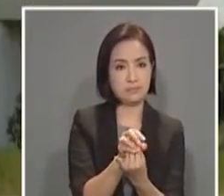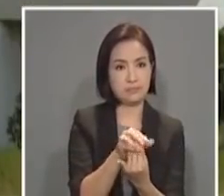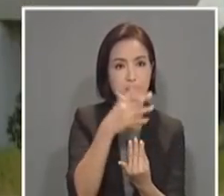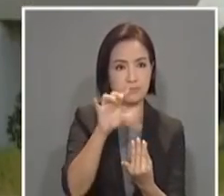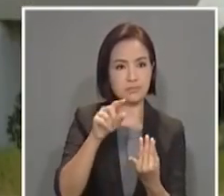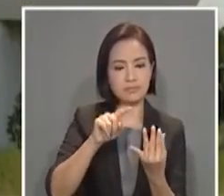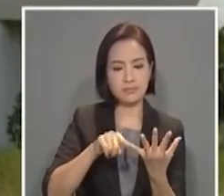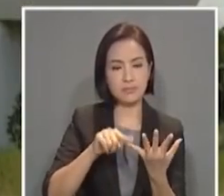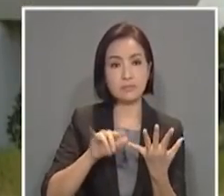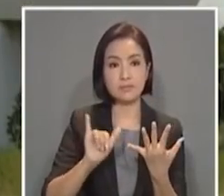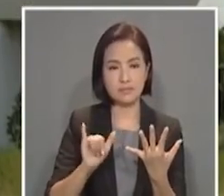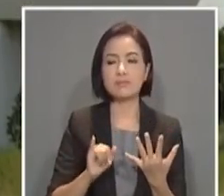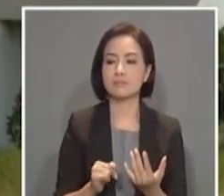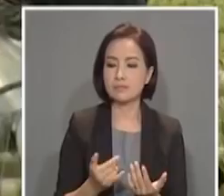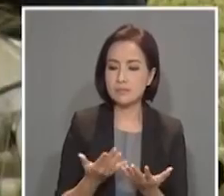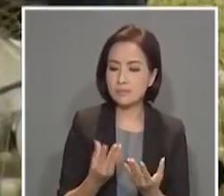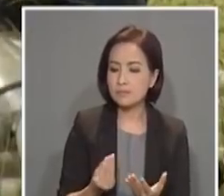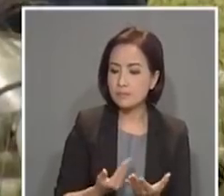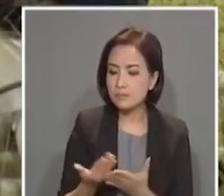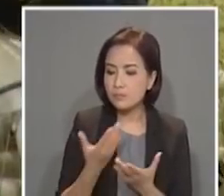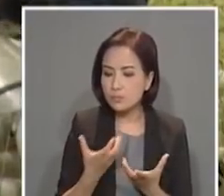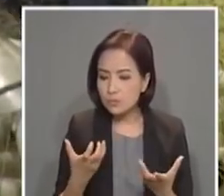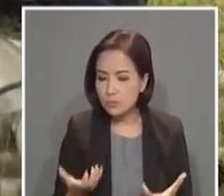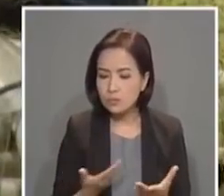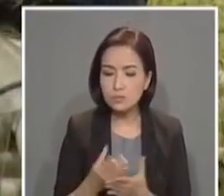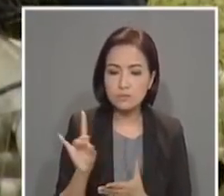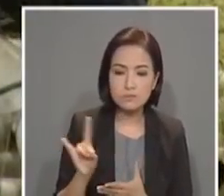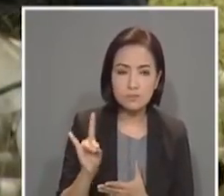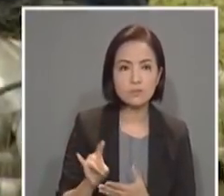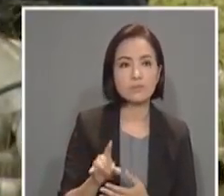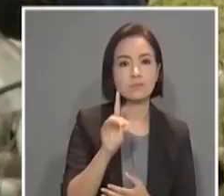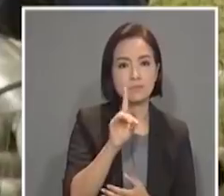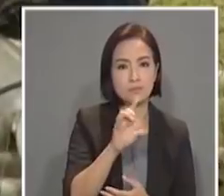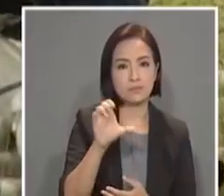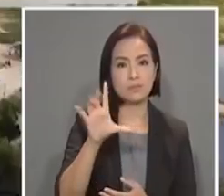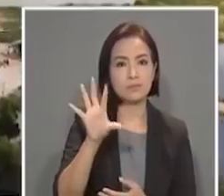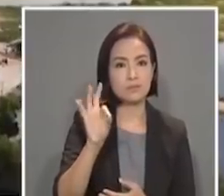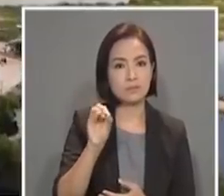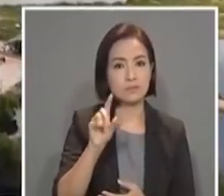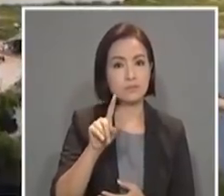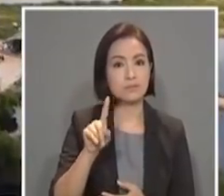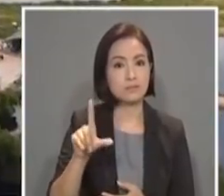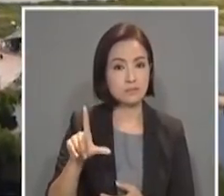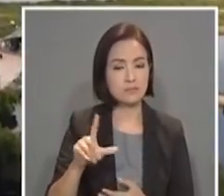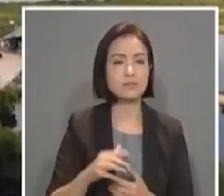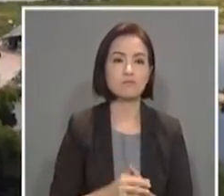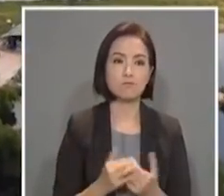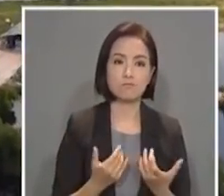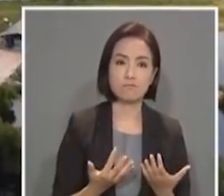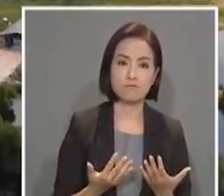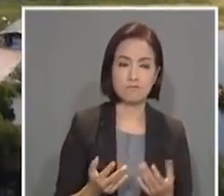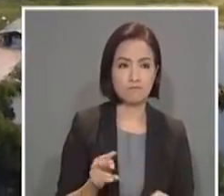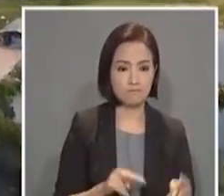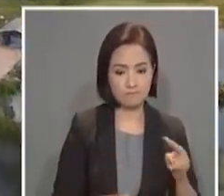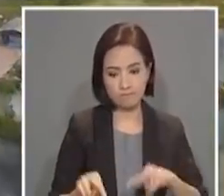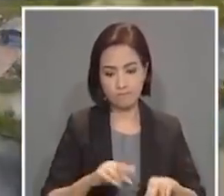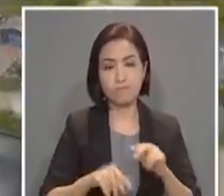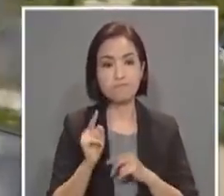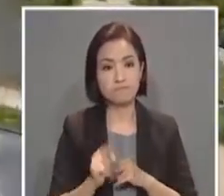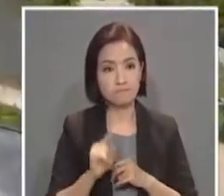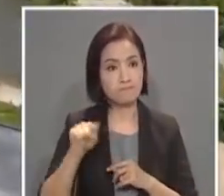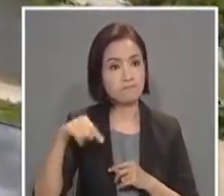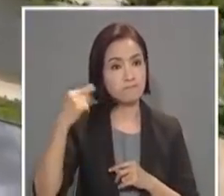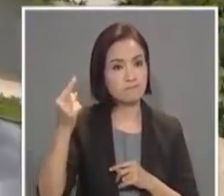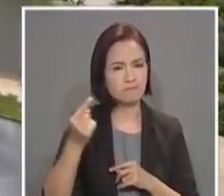ที่และจัดซื้อครุพันธุ์สัตว์น้ำระยะสุดท้าย191ล้านบาทซึ่งยังคงต้องรอผลการตรวจสอบข้อเท็จจริง